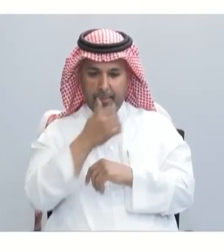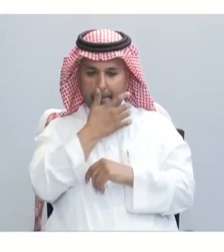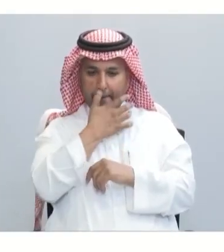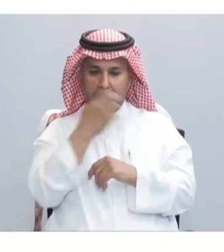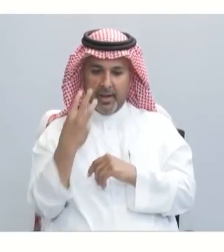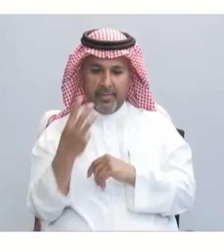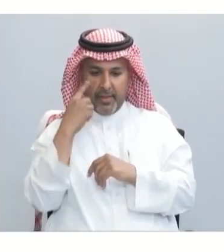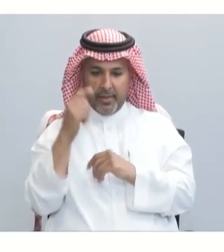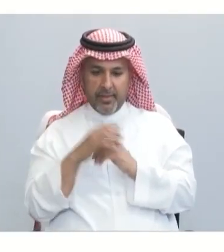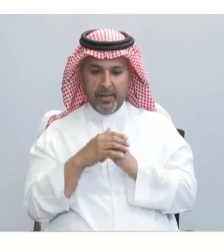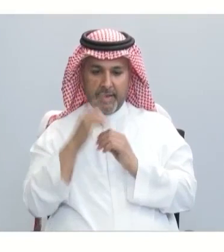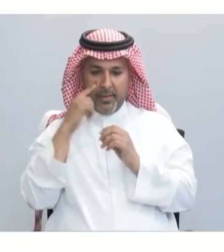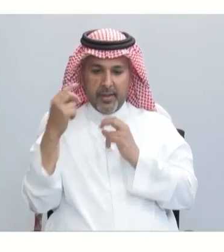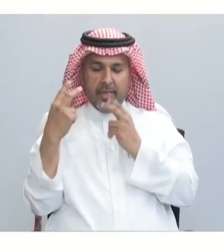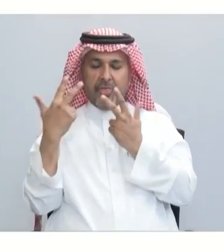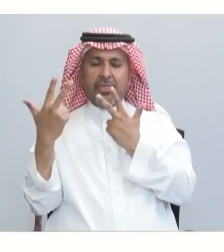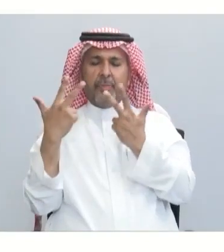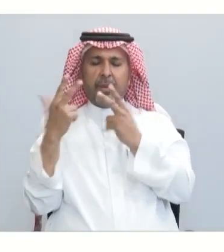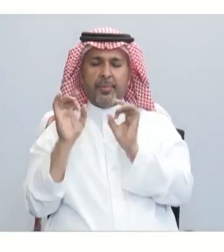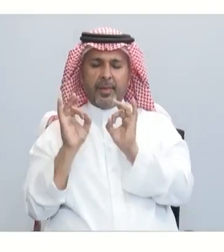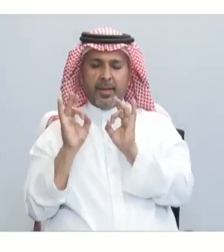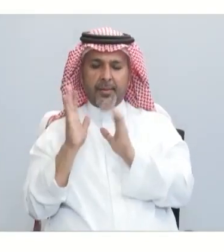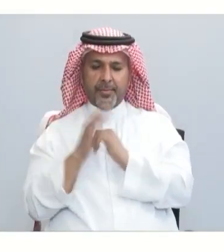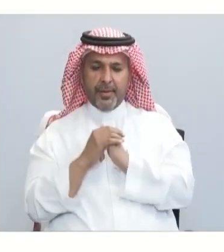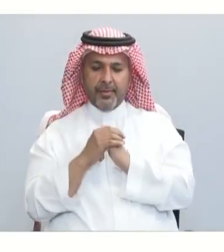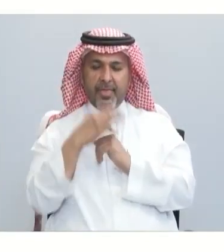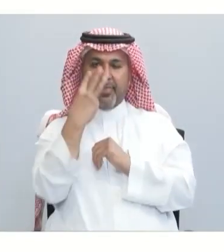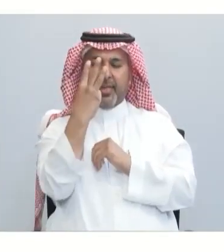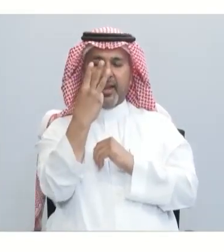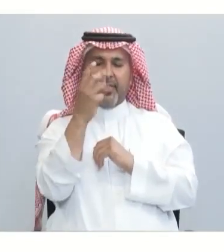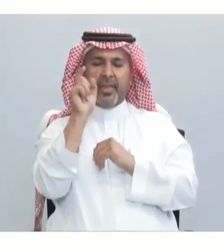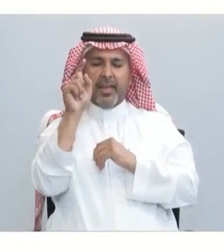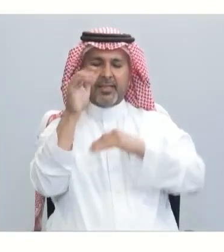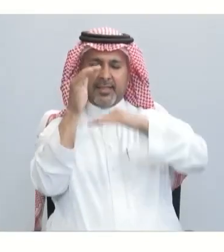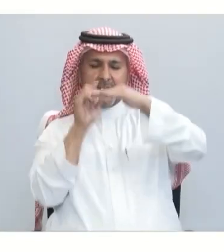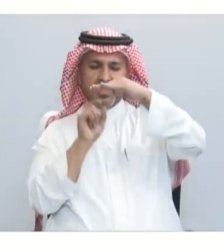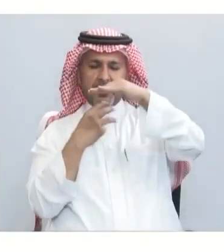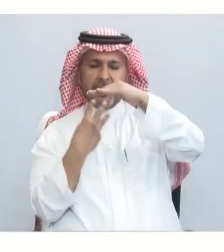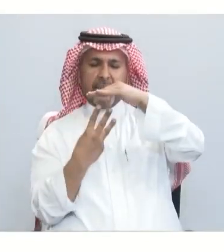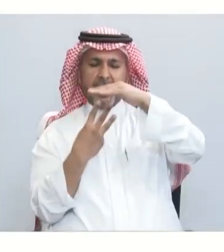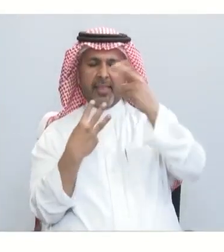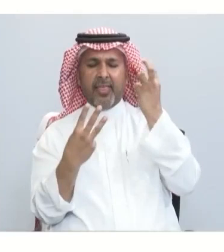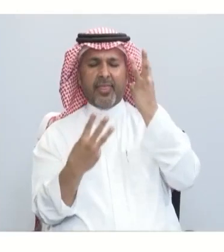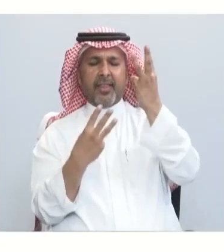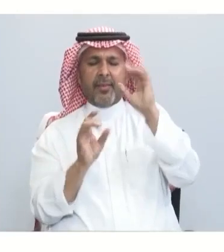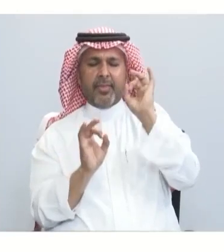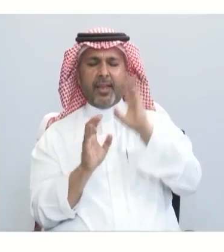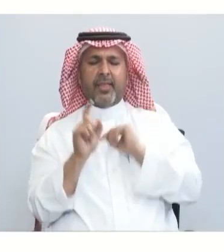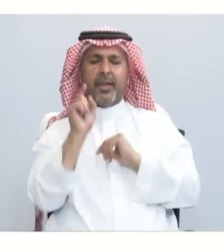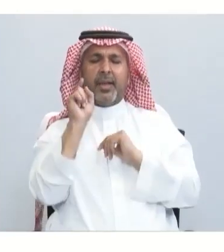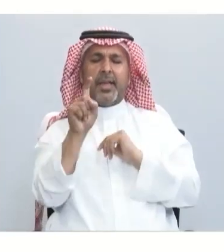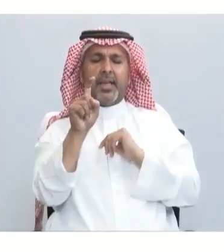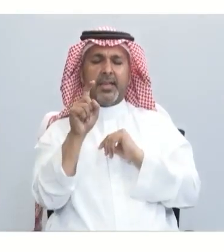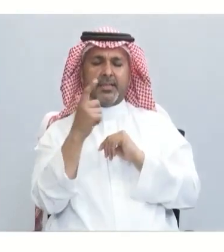طبعا لو شلنا الاقواس ثمانيه راح تروح مع سالب ثمان بصفر 3 اكس تقسيم 3 ثلاثه راح تروح